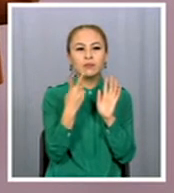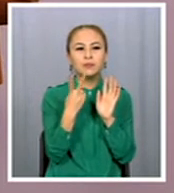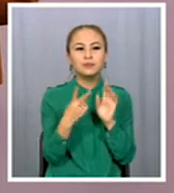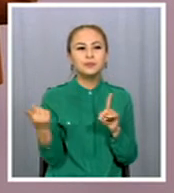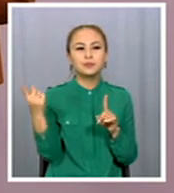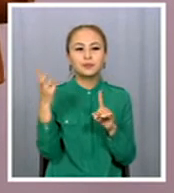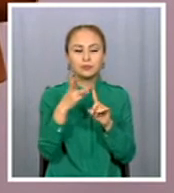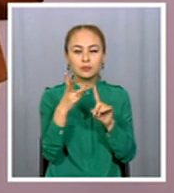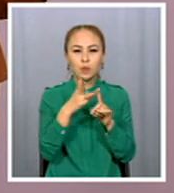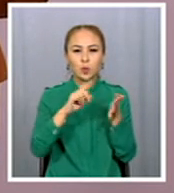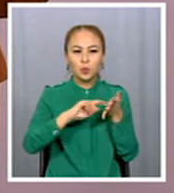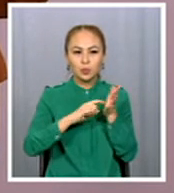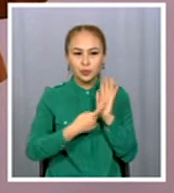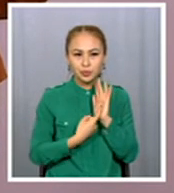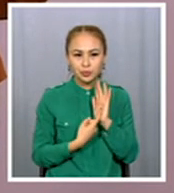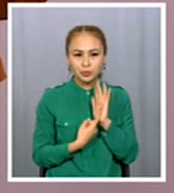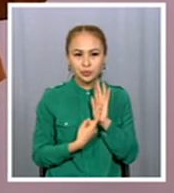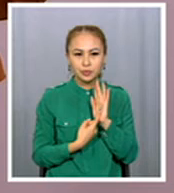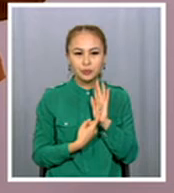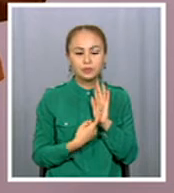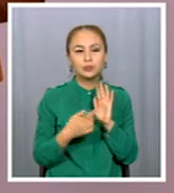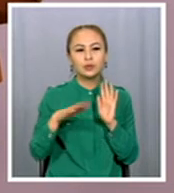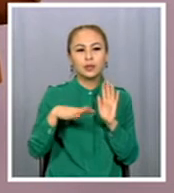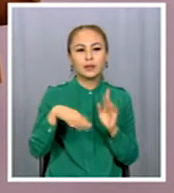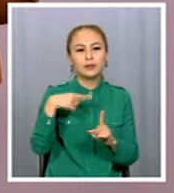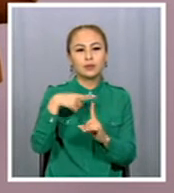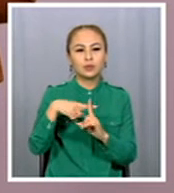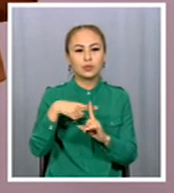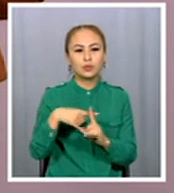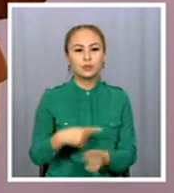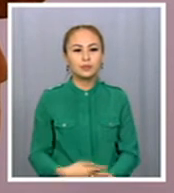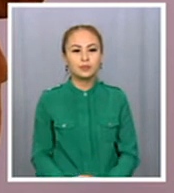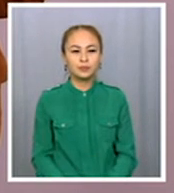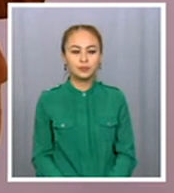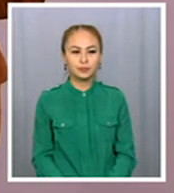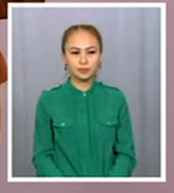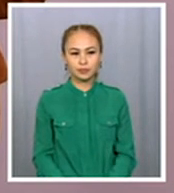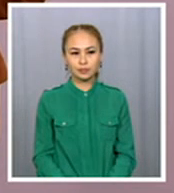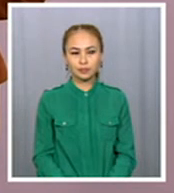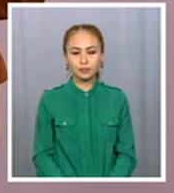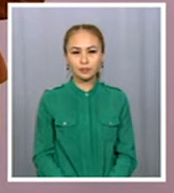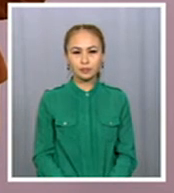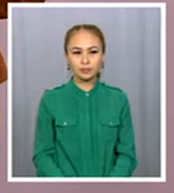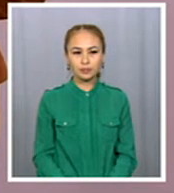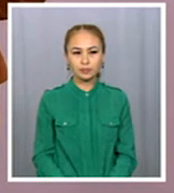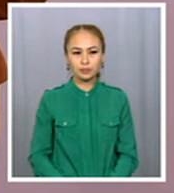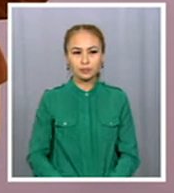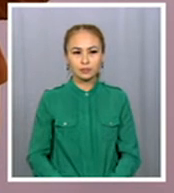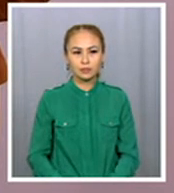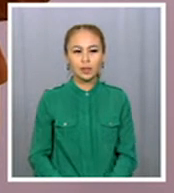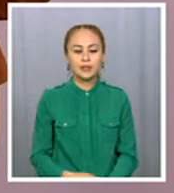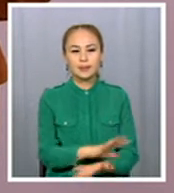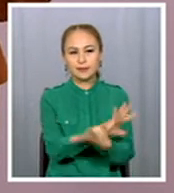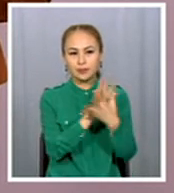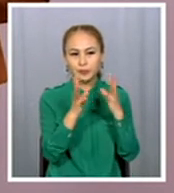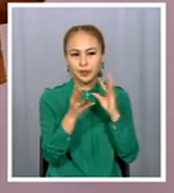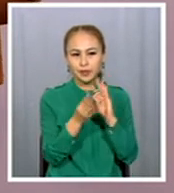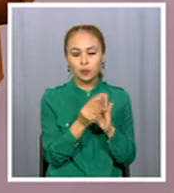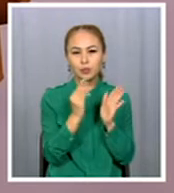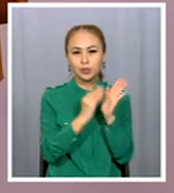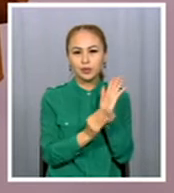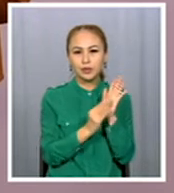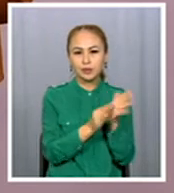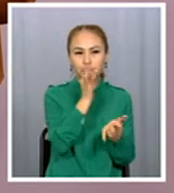ал үшінші, көбейту амалы, төртінші, қосу амалы орындалады. Демек, өрнектің мәні